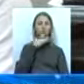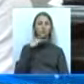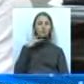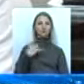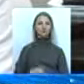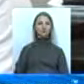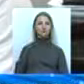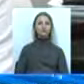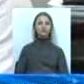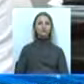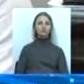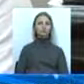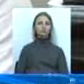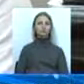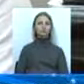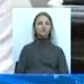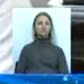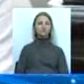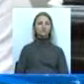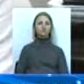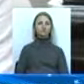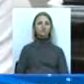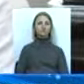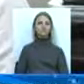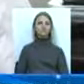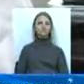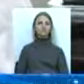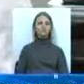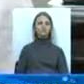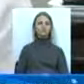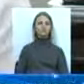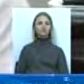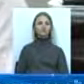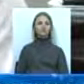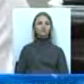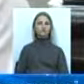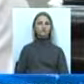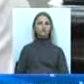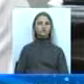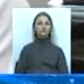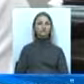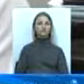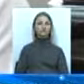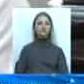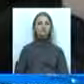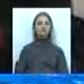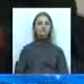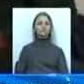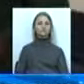еккенде, жаңағы тамақ, малдың тамағына өсіргенде әртүрлі биопрепараттар шығарып